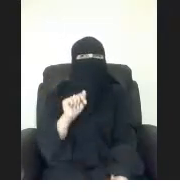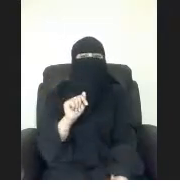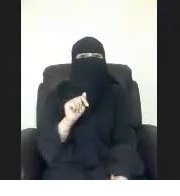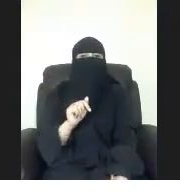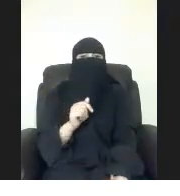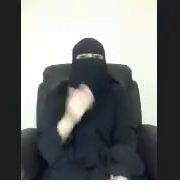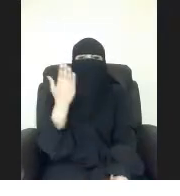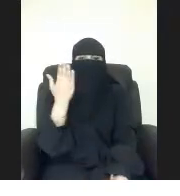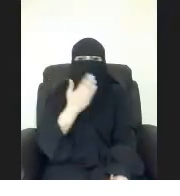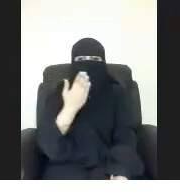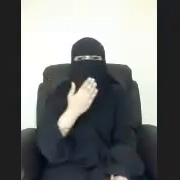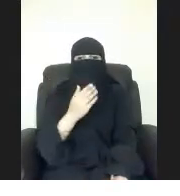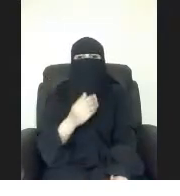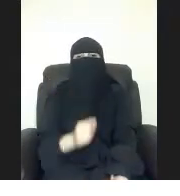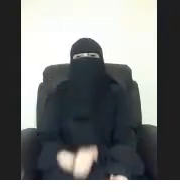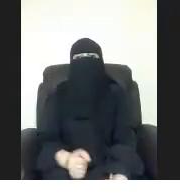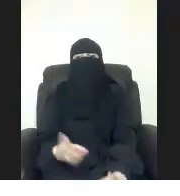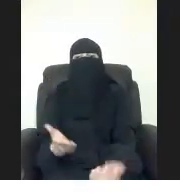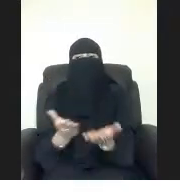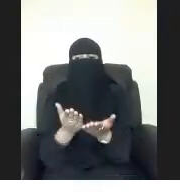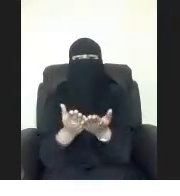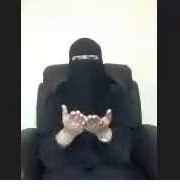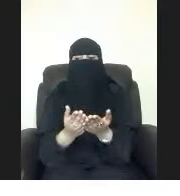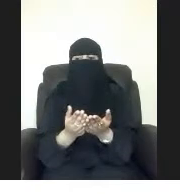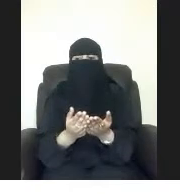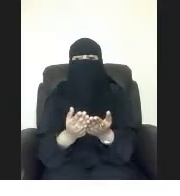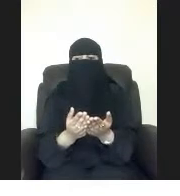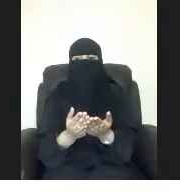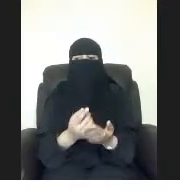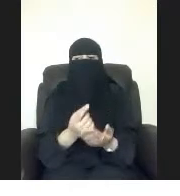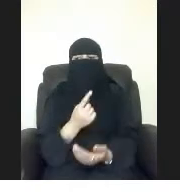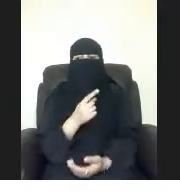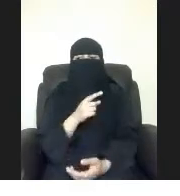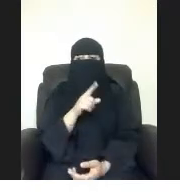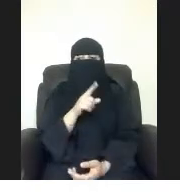لعدد ما يقارب 122 طالب وطالبة،